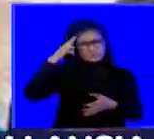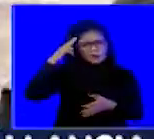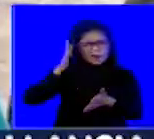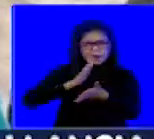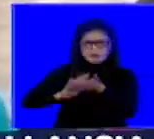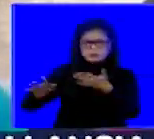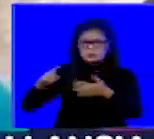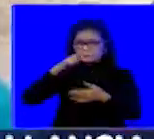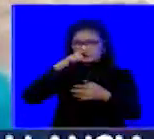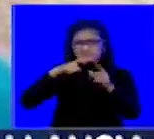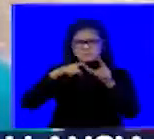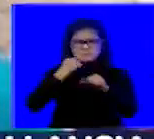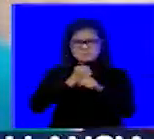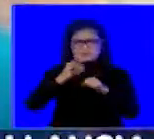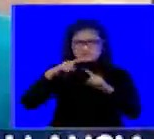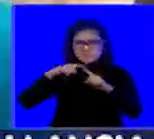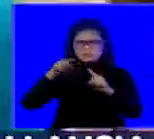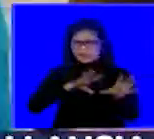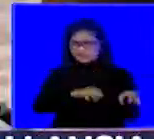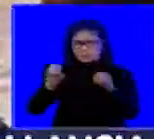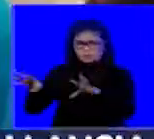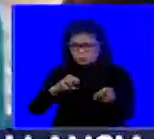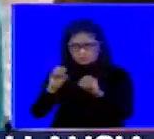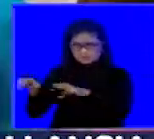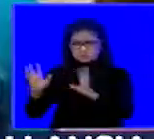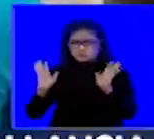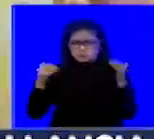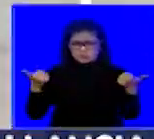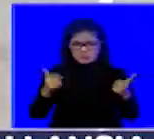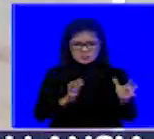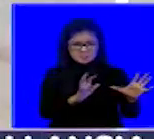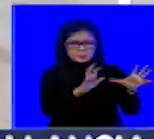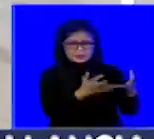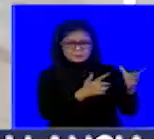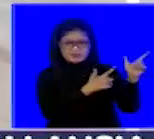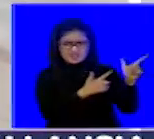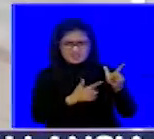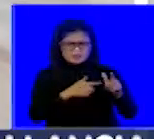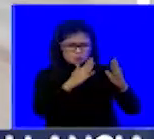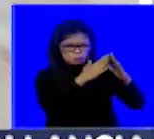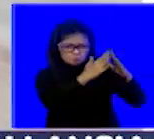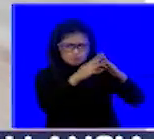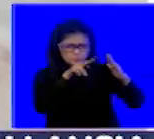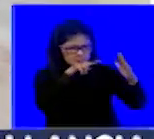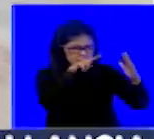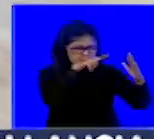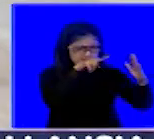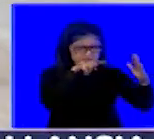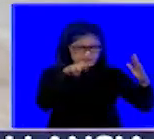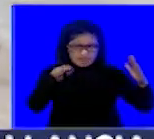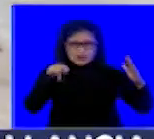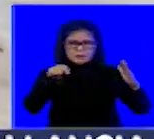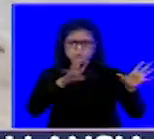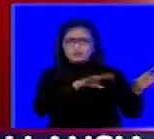warga korban banjir ke sejumlah lokasi regu penyelamat dari Kostrad menyisir permukiman warga dan mengevakuasi balita